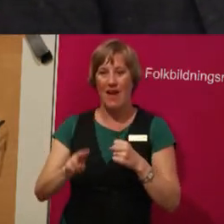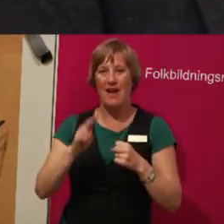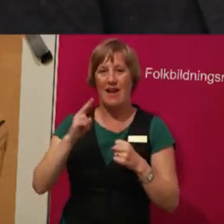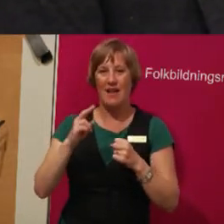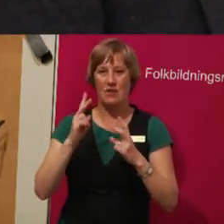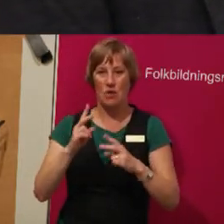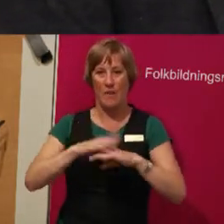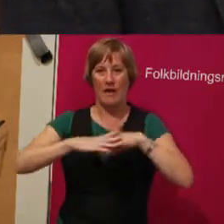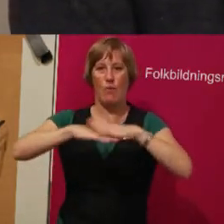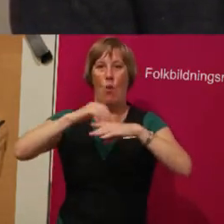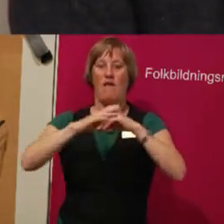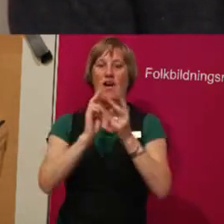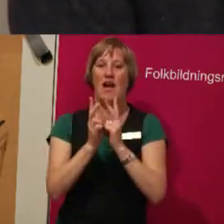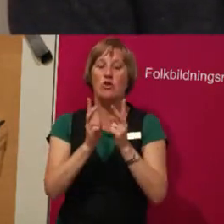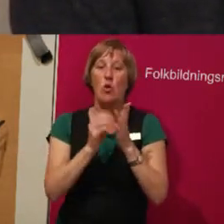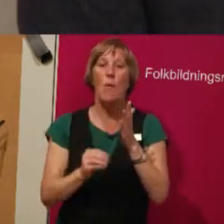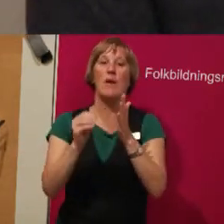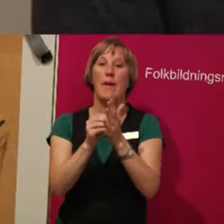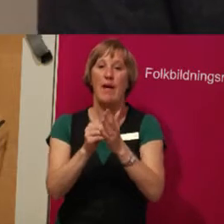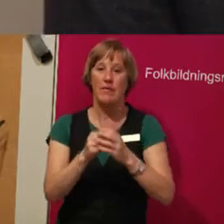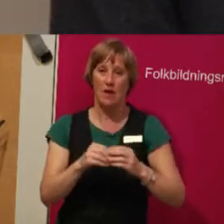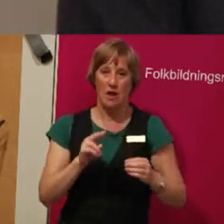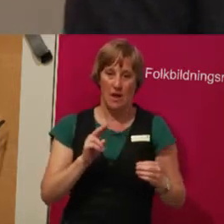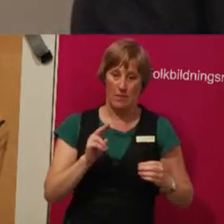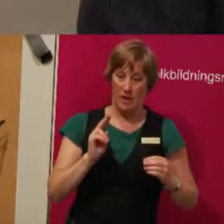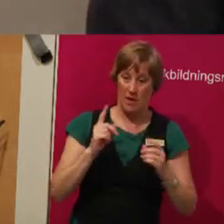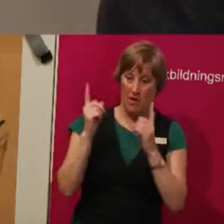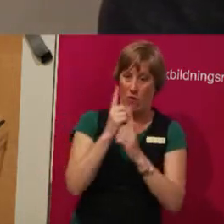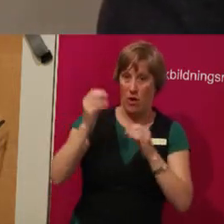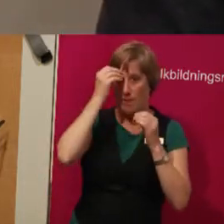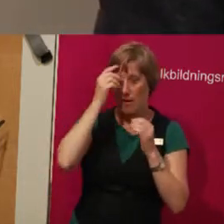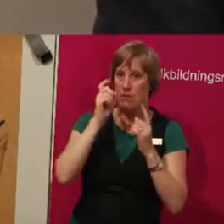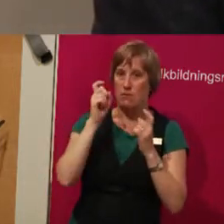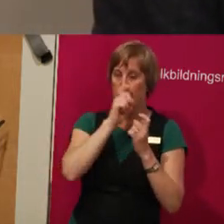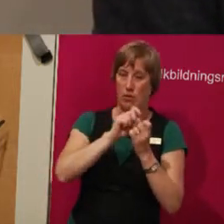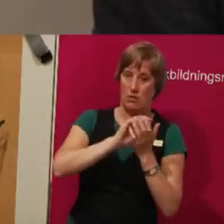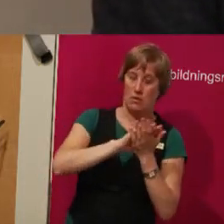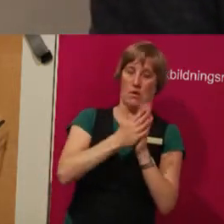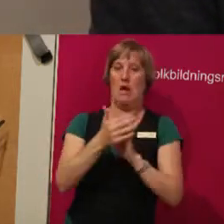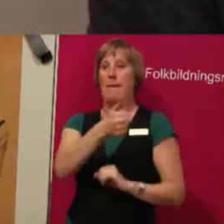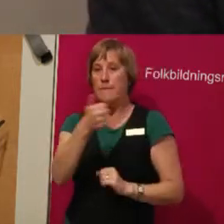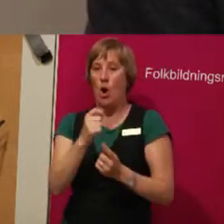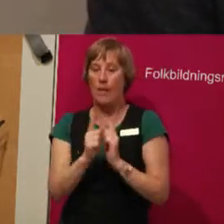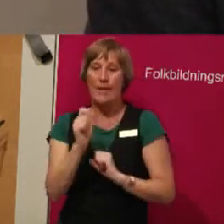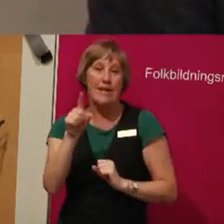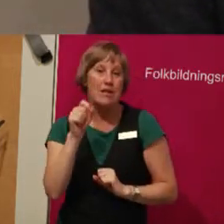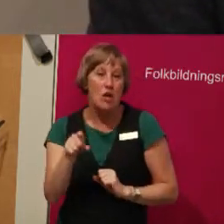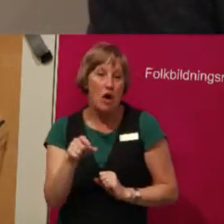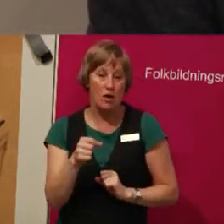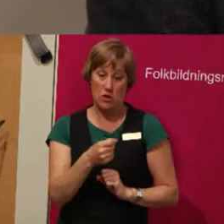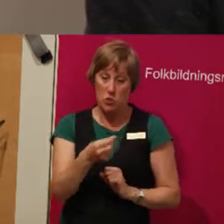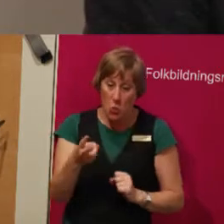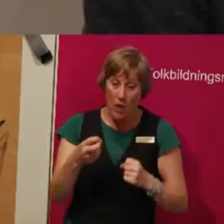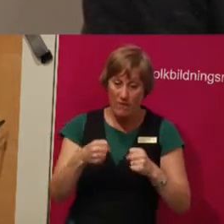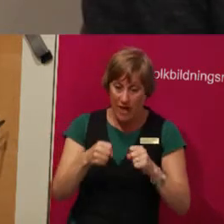varandra. Jag tror inte att folkbildningen ska bli digital. Jag tror att det vore ett misstag att försöka ersätta saker med det. Även om en del verksamhet via